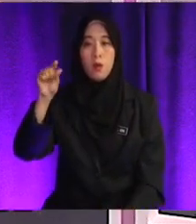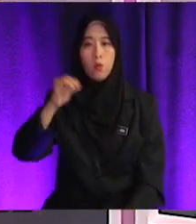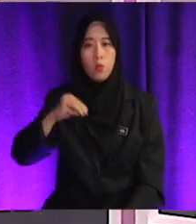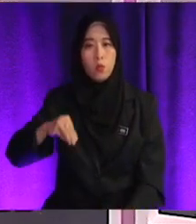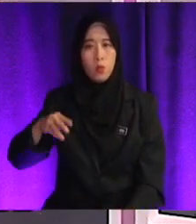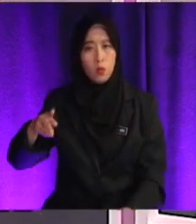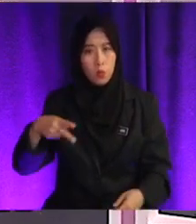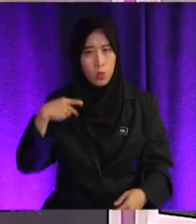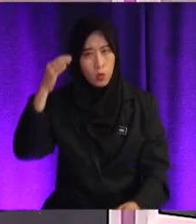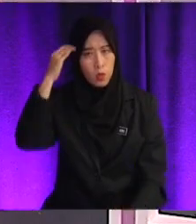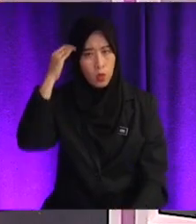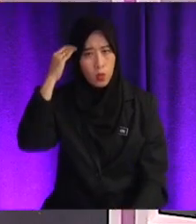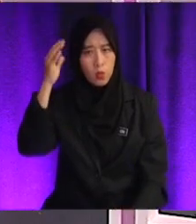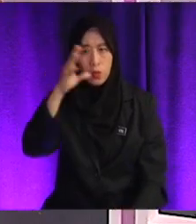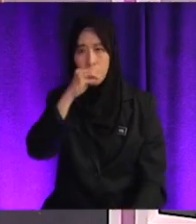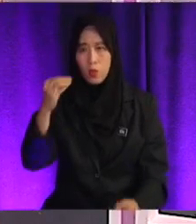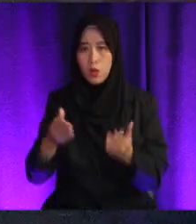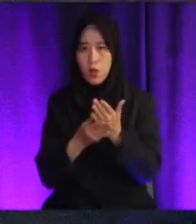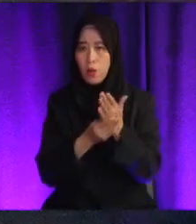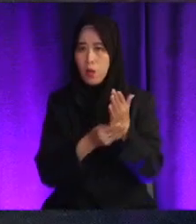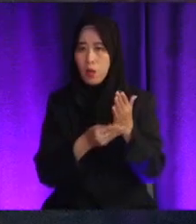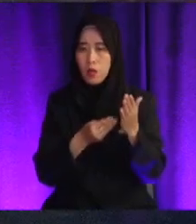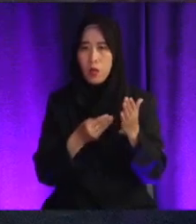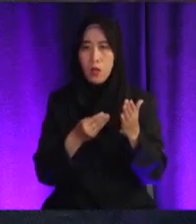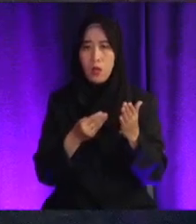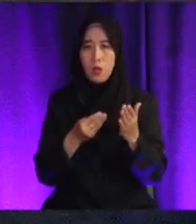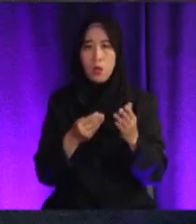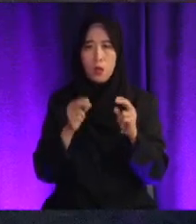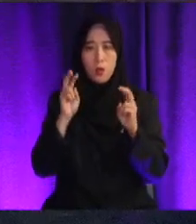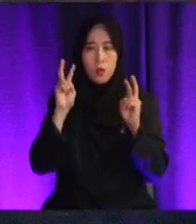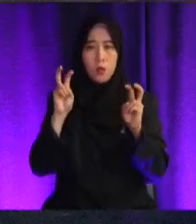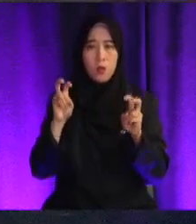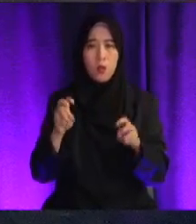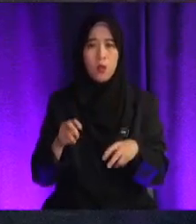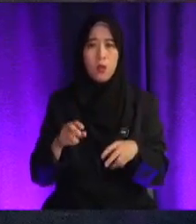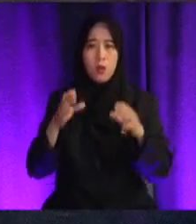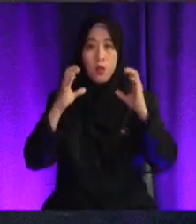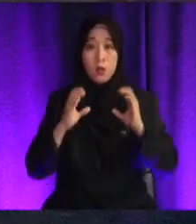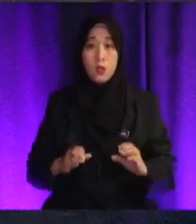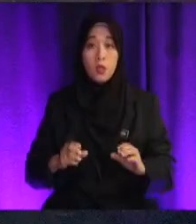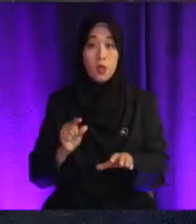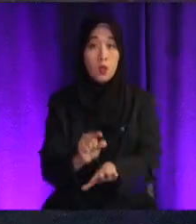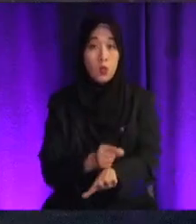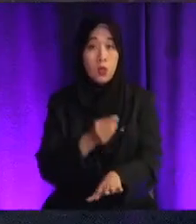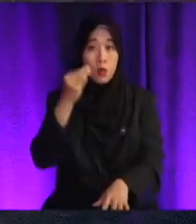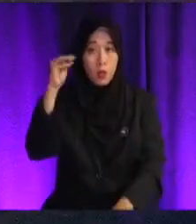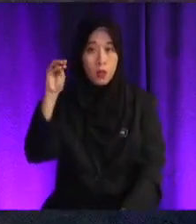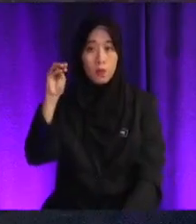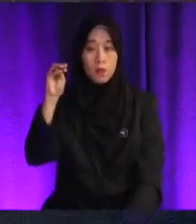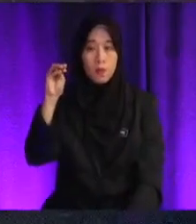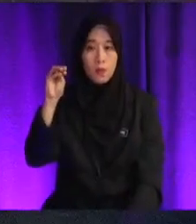tahu, mahir dan ingatlah mengenai meter pelbagai ini, cara menggunakan. Ya. Okey.